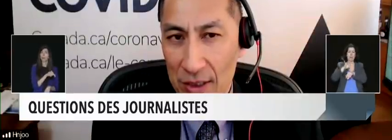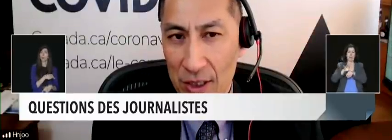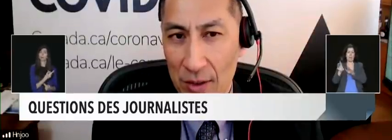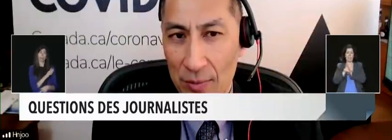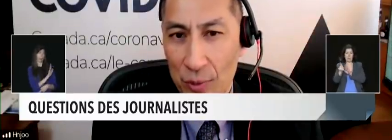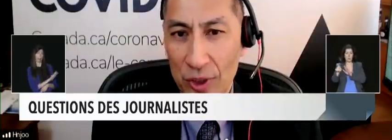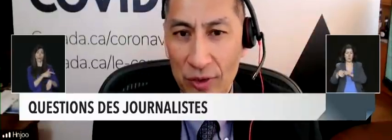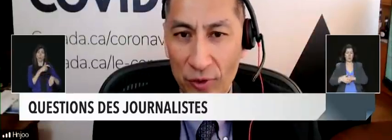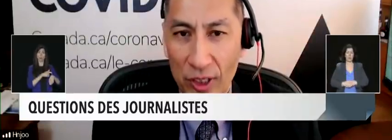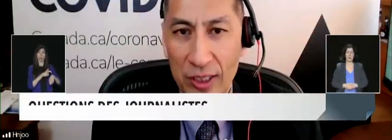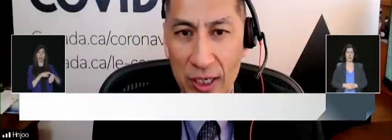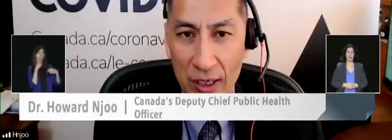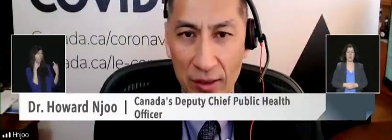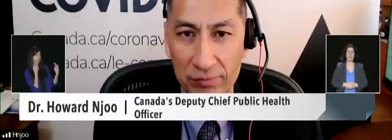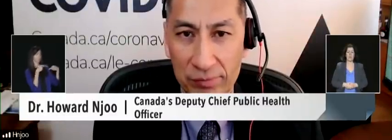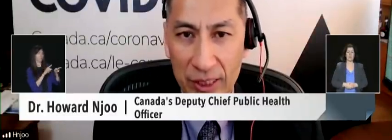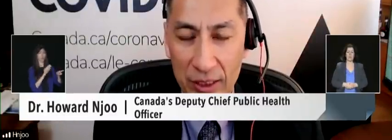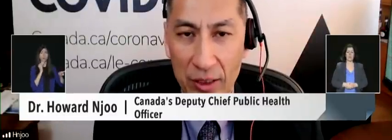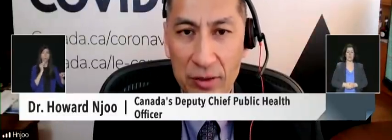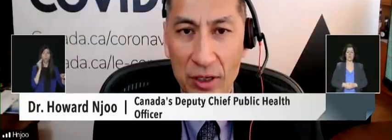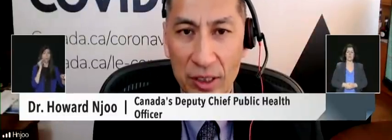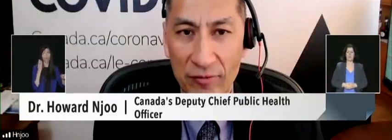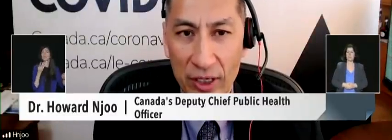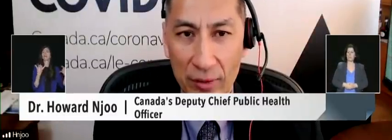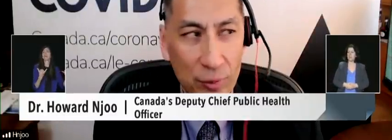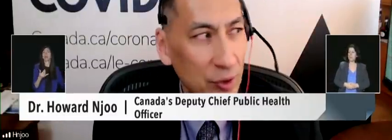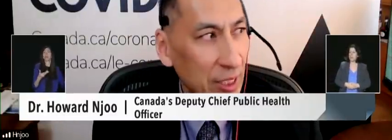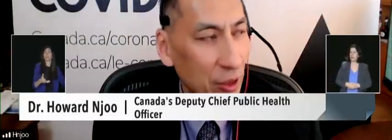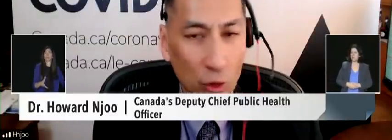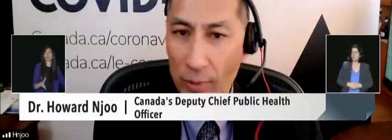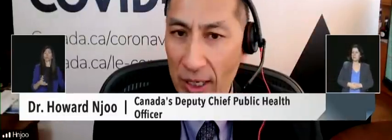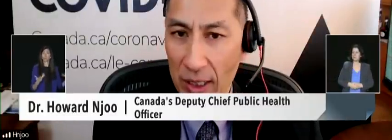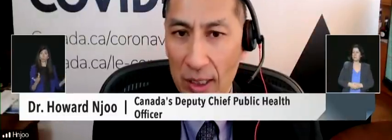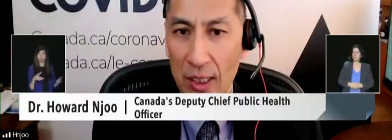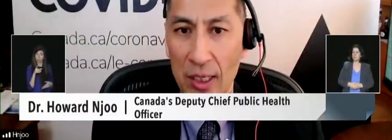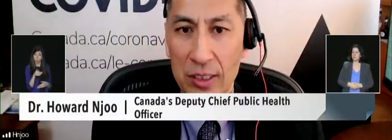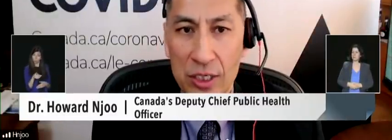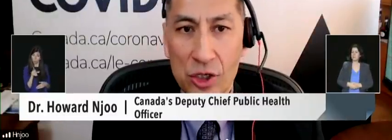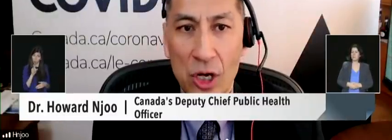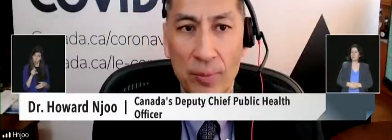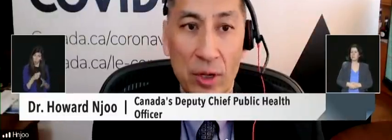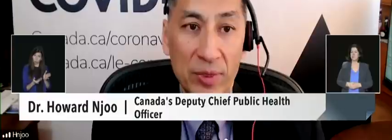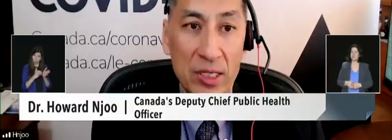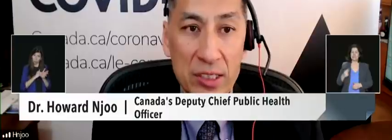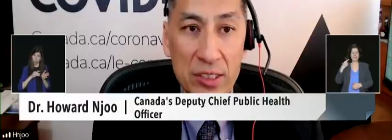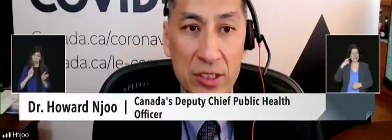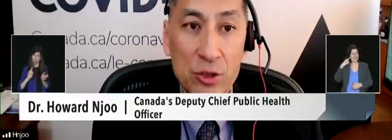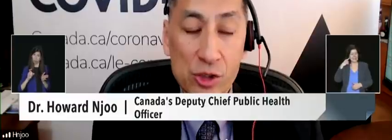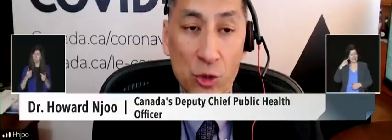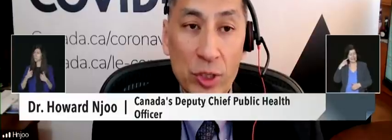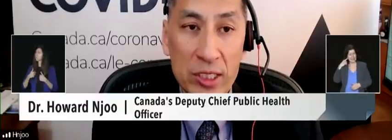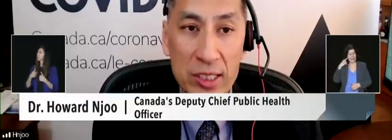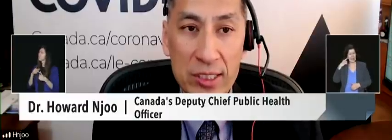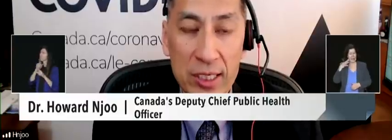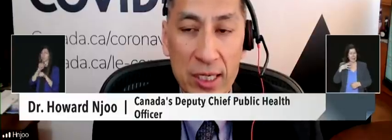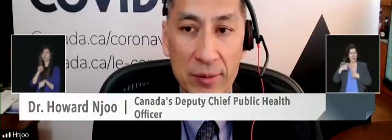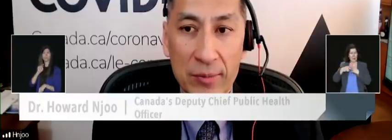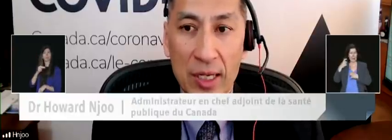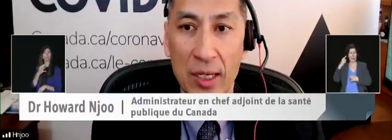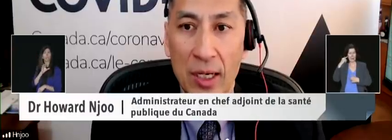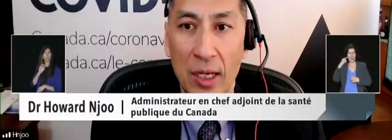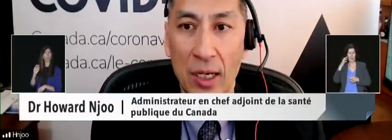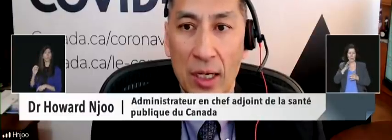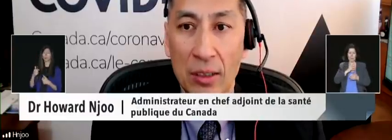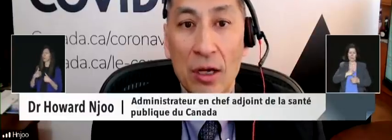question j'ai un peu de difficulté à peut-être entendre avec un peu d'écho mais si je comprends bien c'est toujours oui ça c